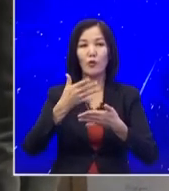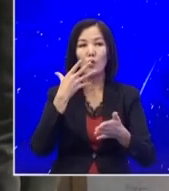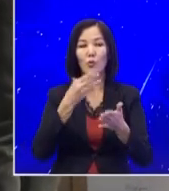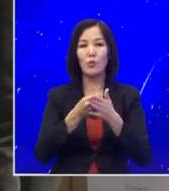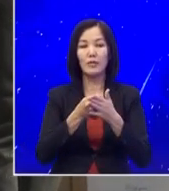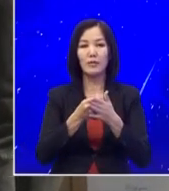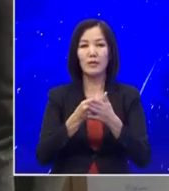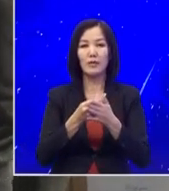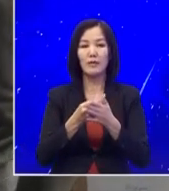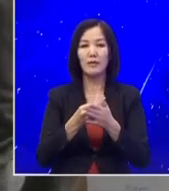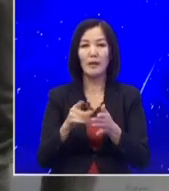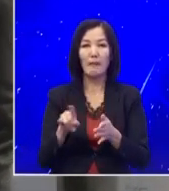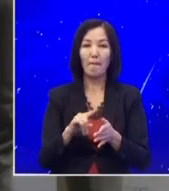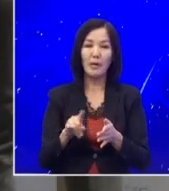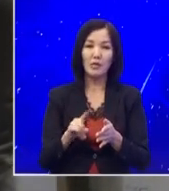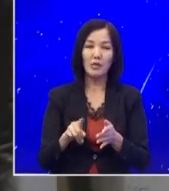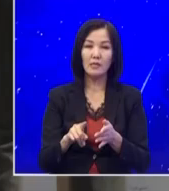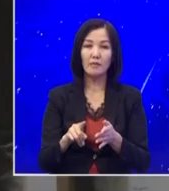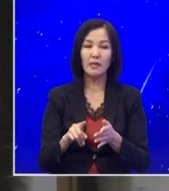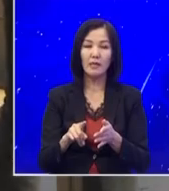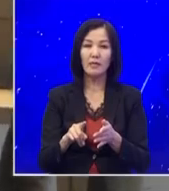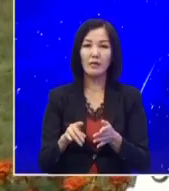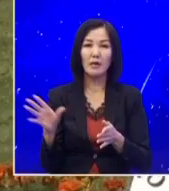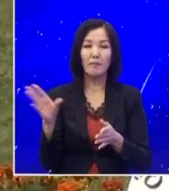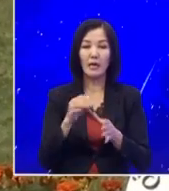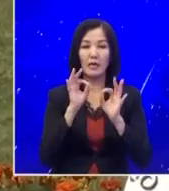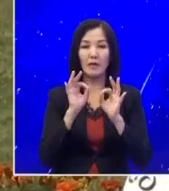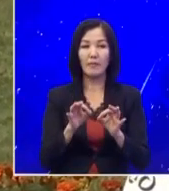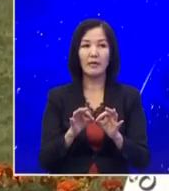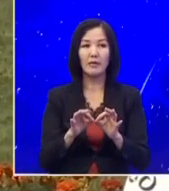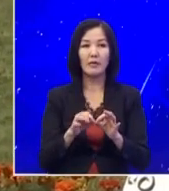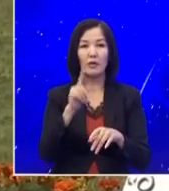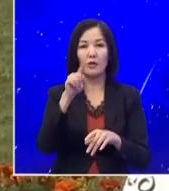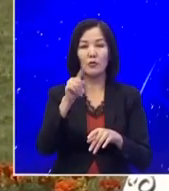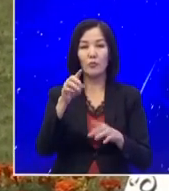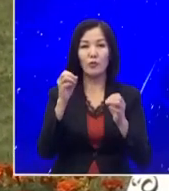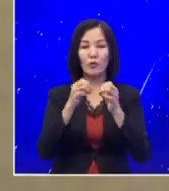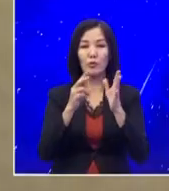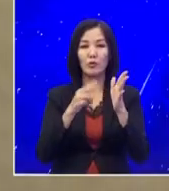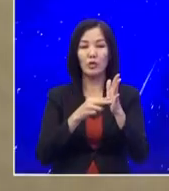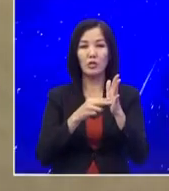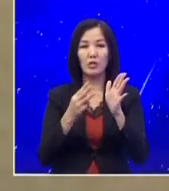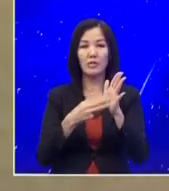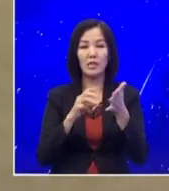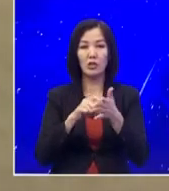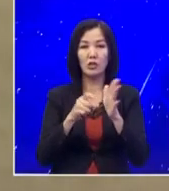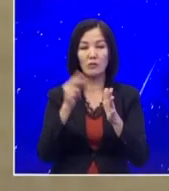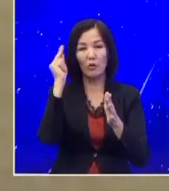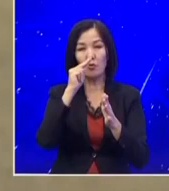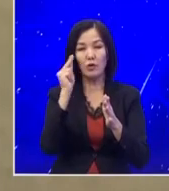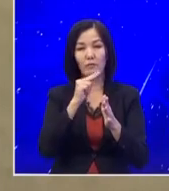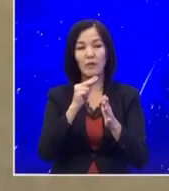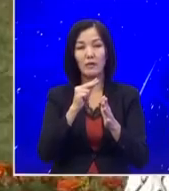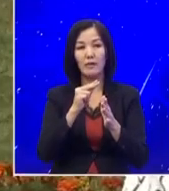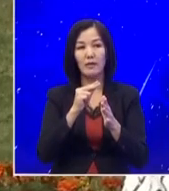жаңағы мышкасы бар, беспроводной, және коврігі бар, сонымен жабдықталған. Номер 17-ші орта мектепте оқимын, 8-ші сыныпта оқимын. Ең